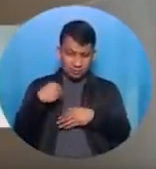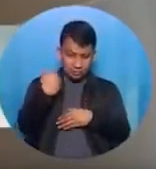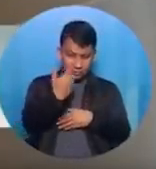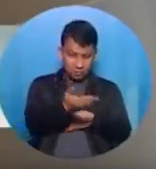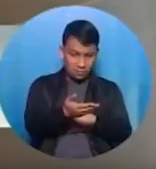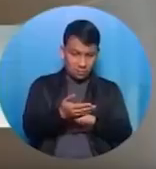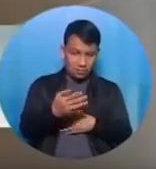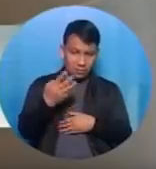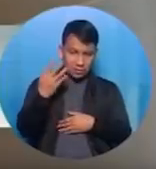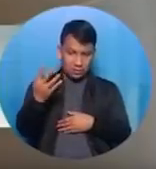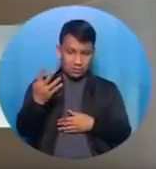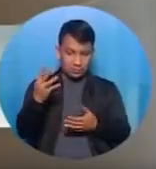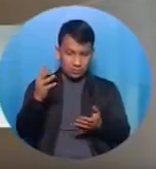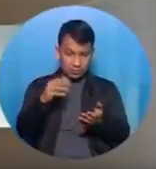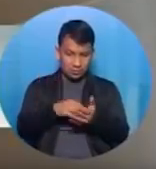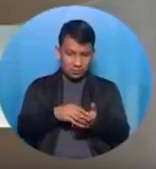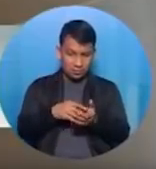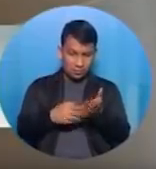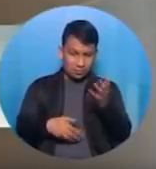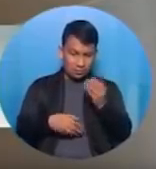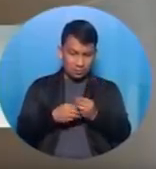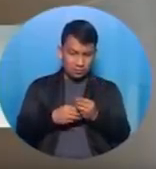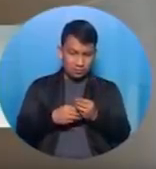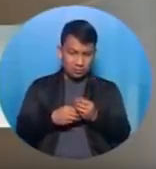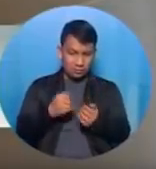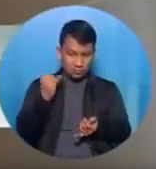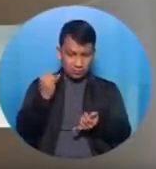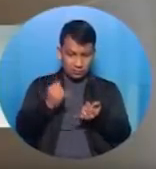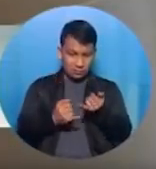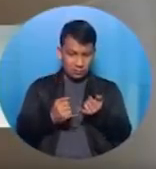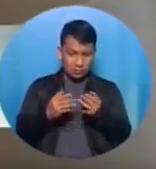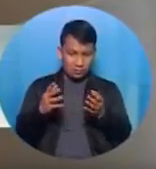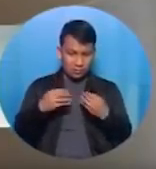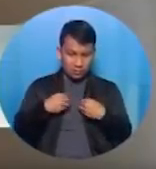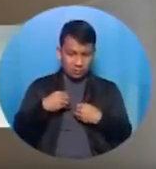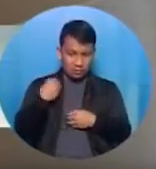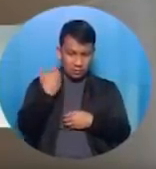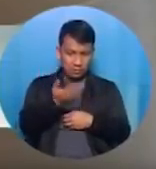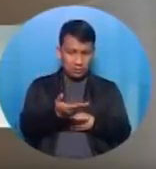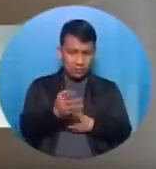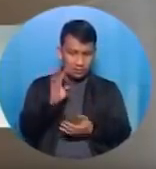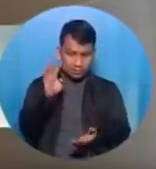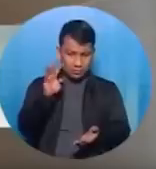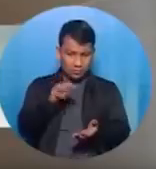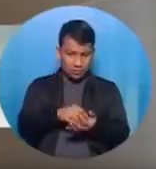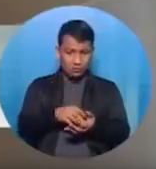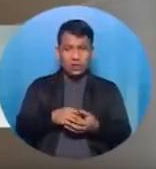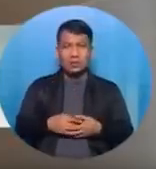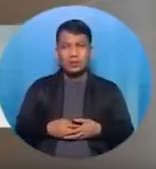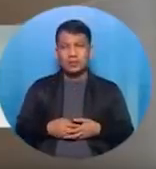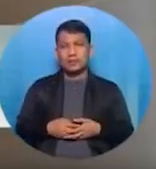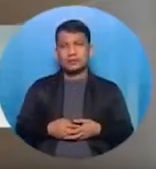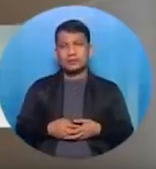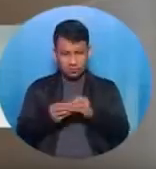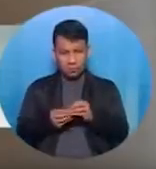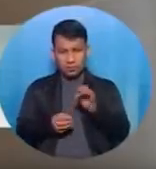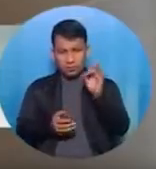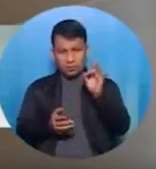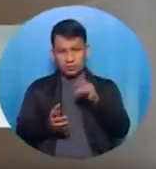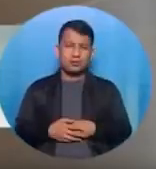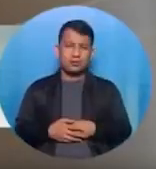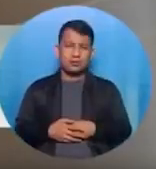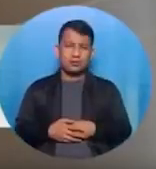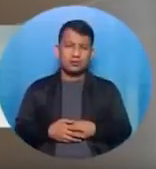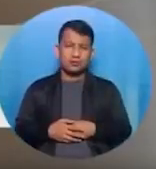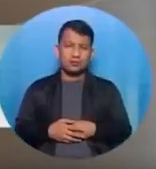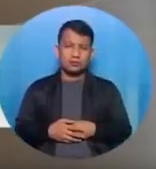Nagbigay pa ako ng 4,000. Pagkatapos, nung lahat na asset ko doon, binigyan ko naman sila ng 4,000, sir. 8,000?